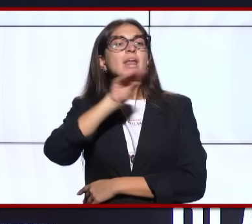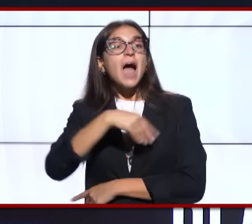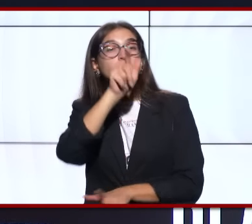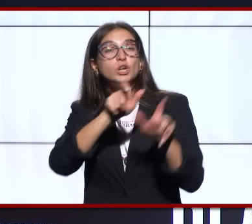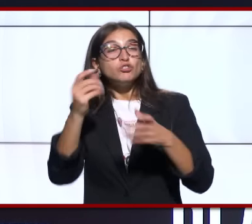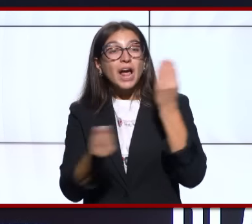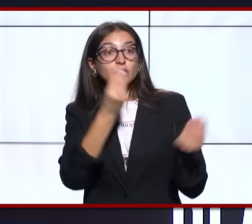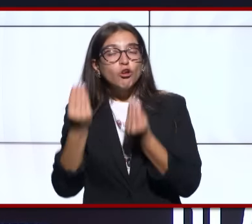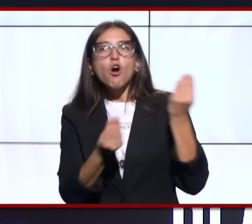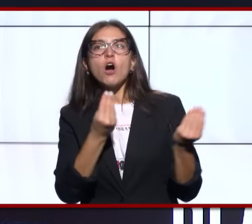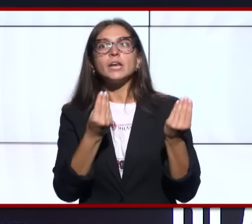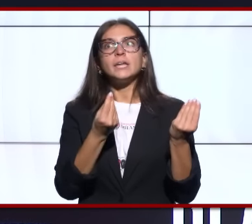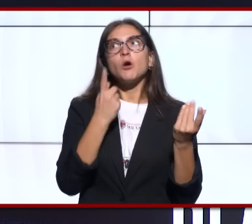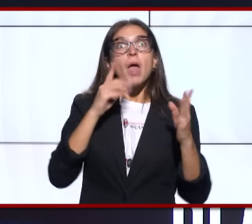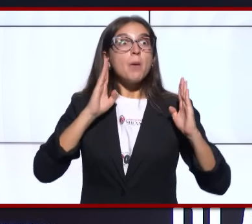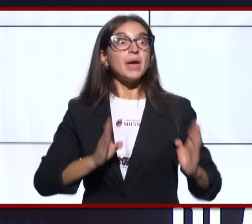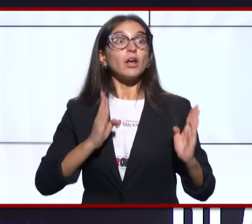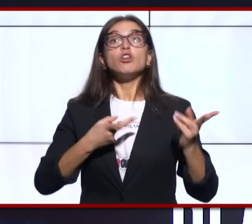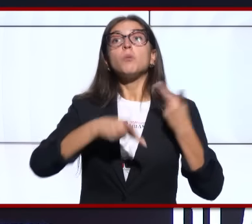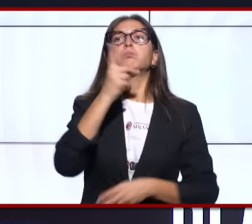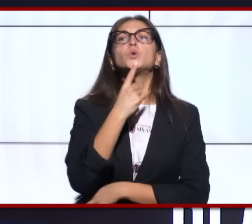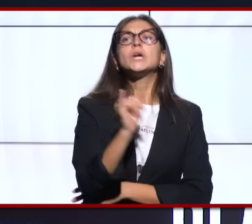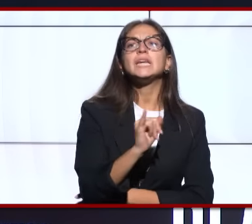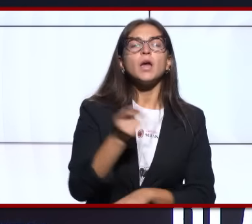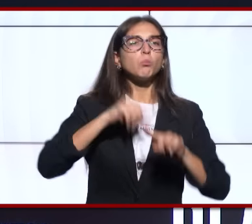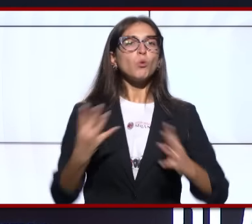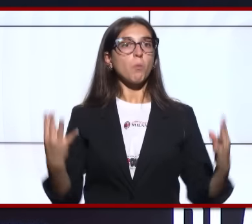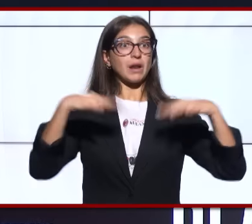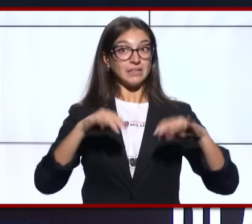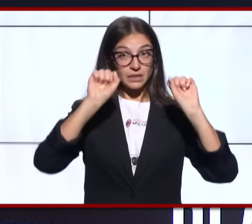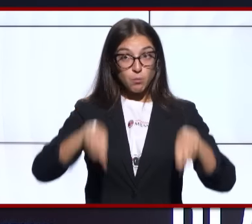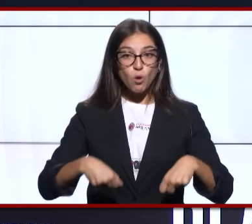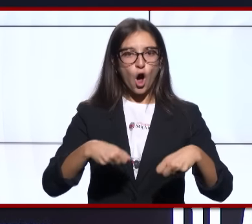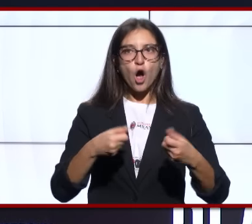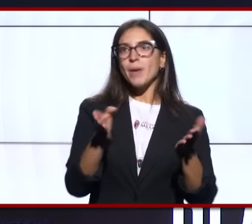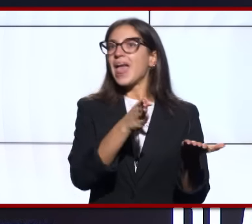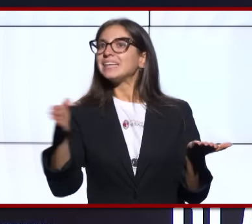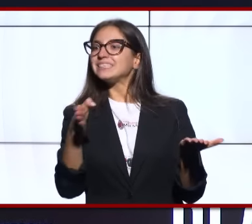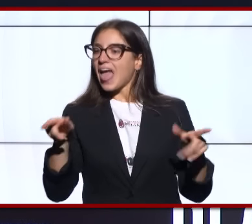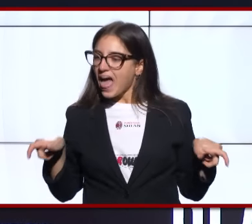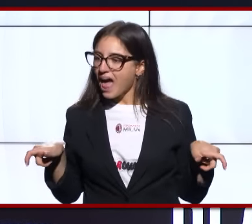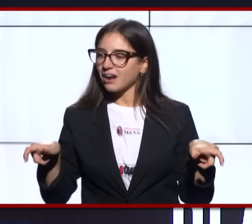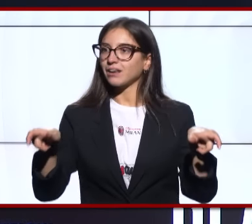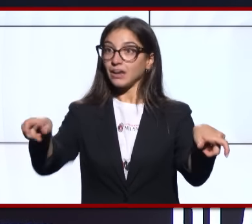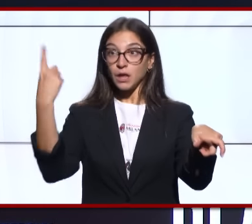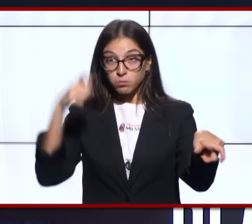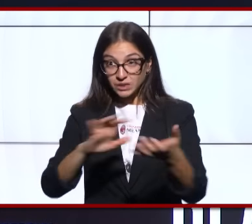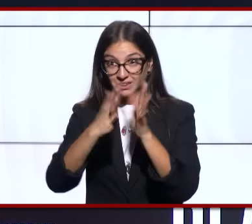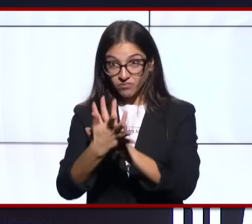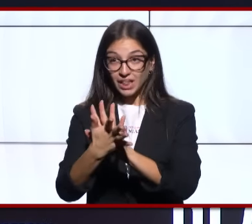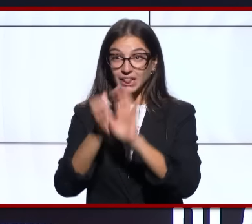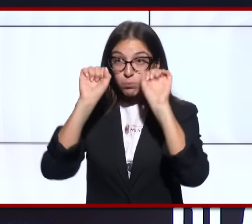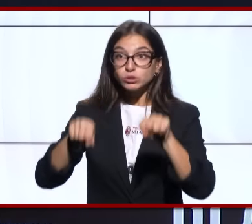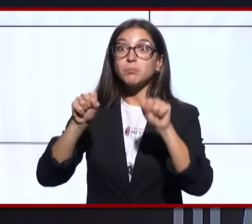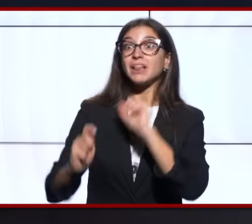partita potrebbe essere decisa sugli esterni sulle corsie Grazie Sì sono le due